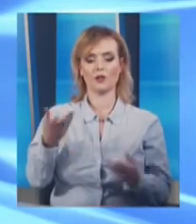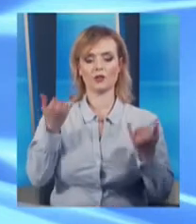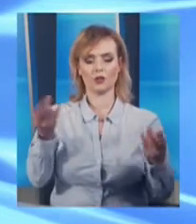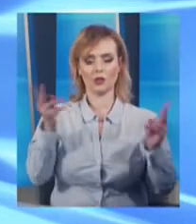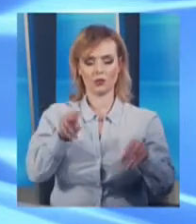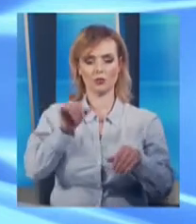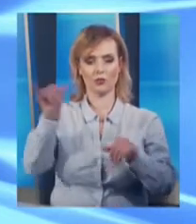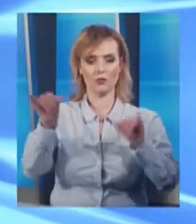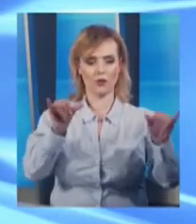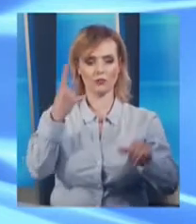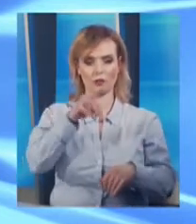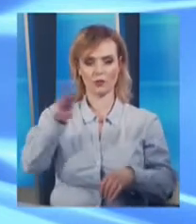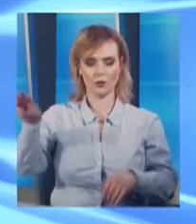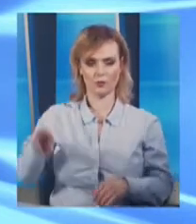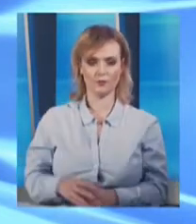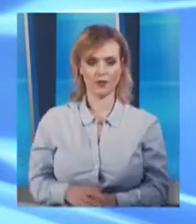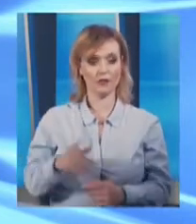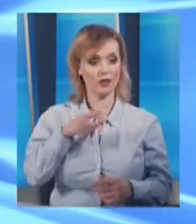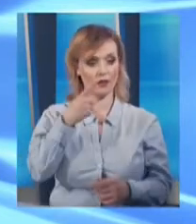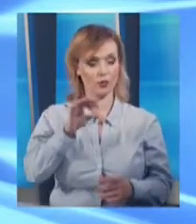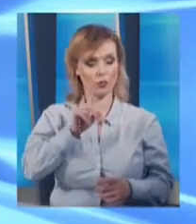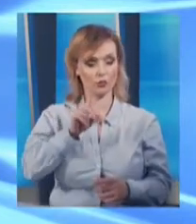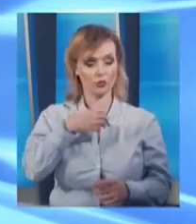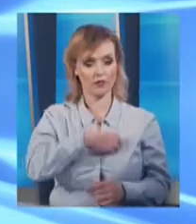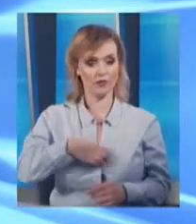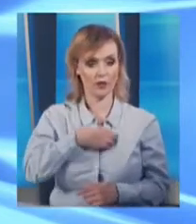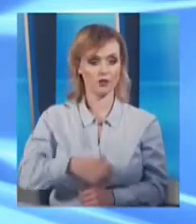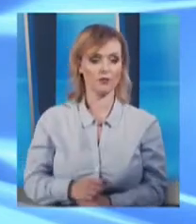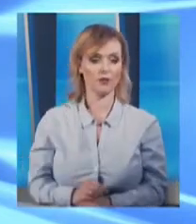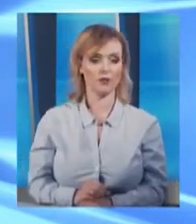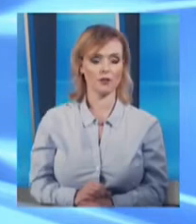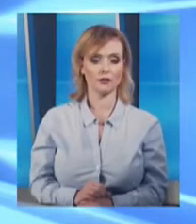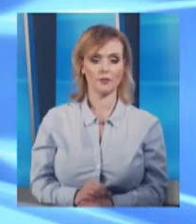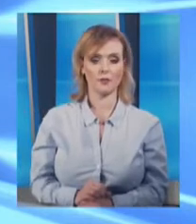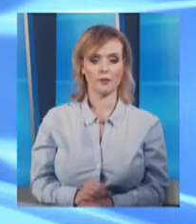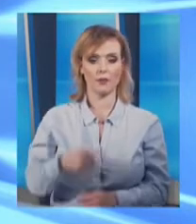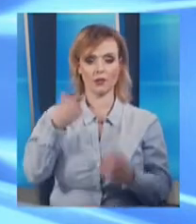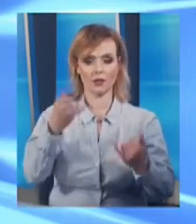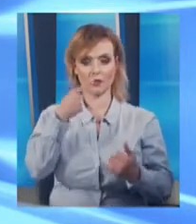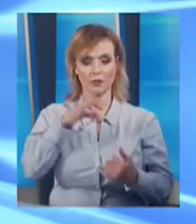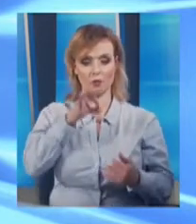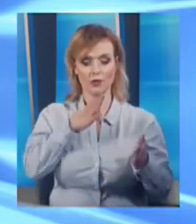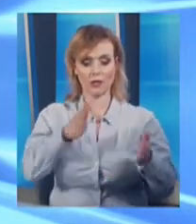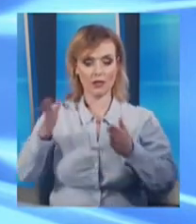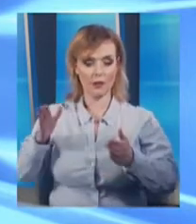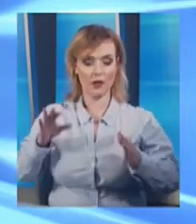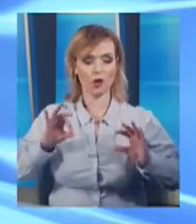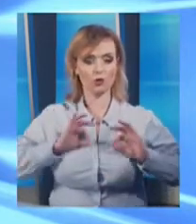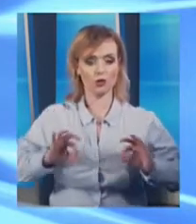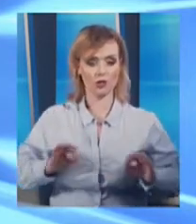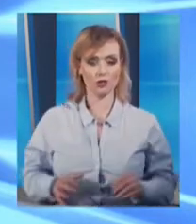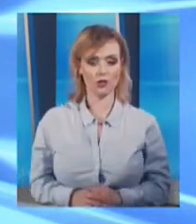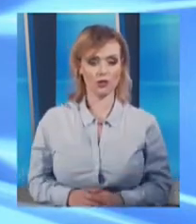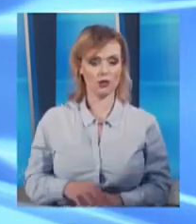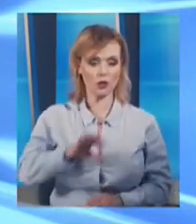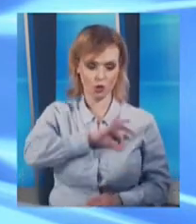tot am vorbit despre lucruri importante, am ajuns cumva în sfera justiției, aș fi vrut foarte mult, că îmi pare rău că avem